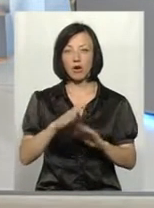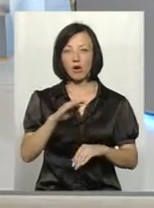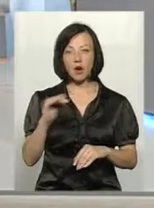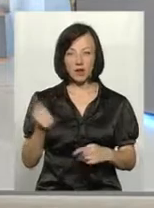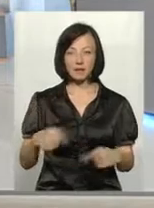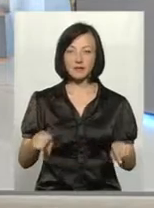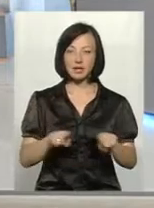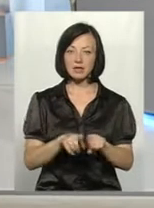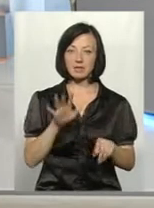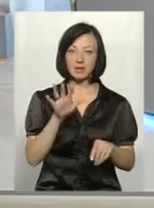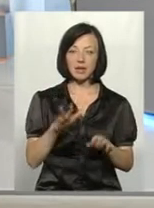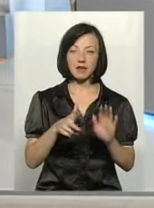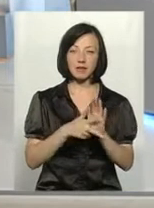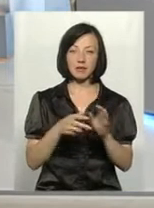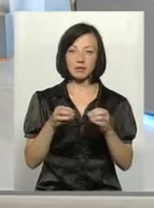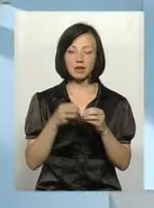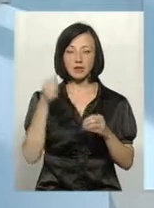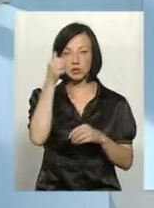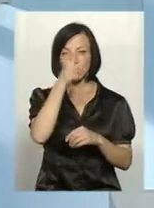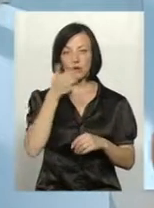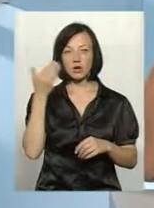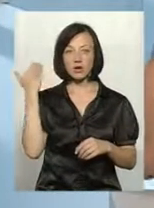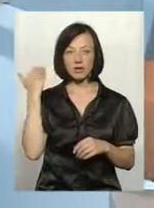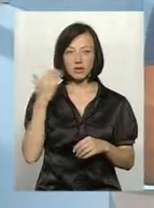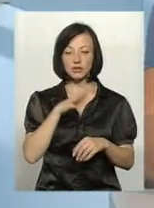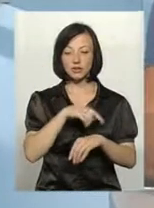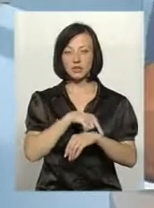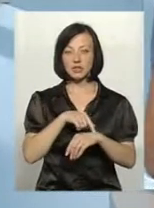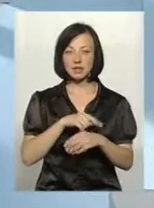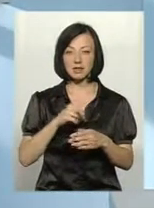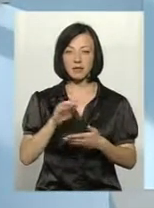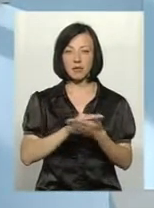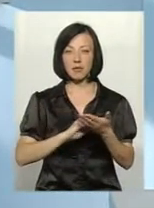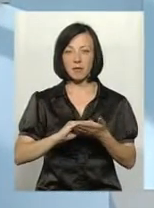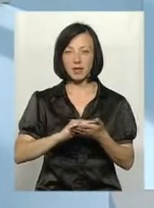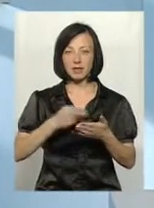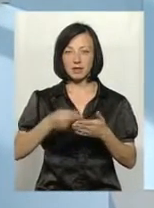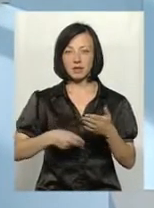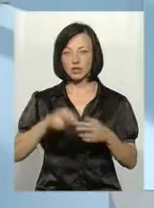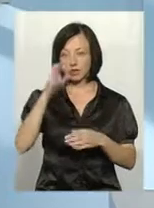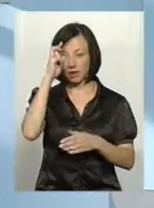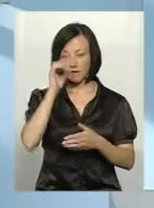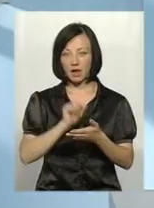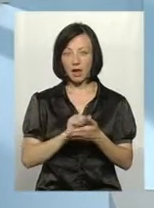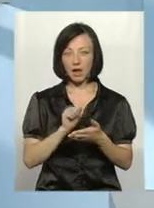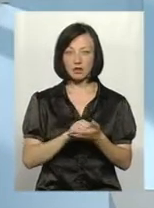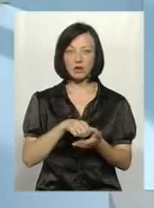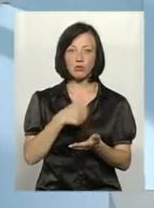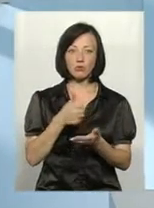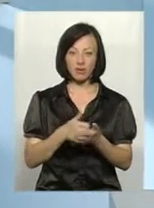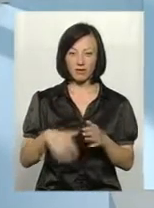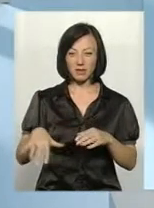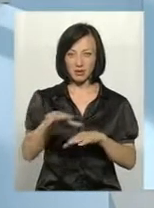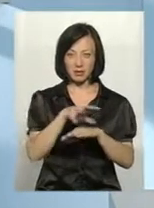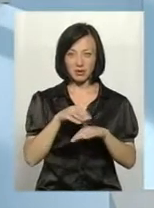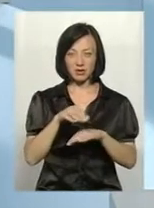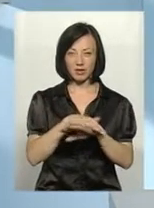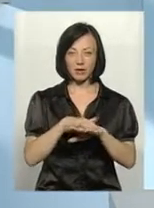все-таки 5, 8, 10 років максимум, і часи прийшли, де йде перезаключення, і люди вже пробили державні акти в своїй основній масі, а там вже є